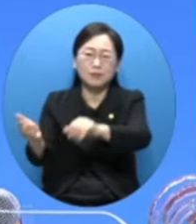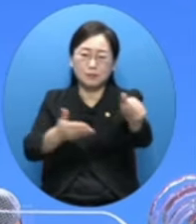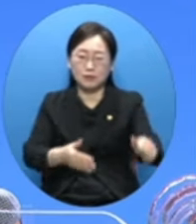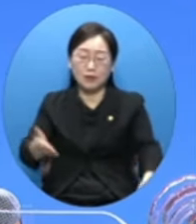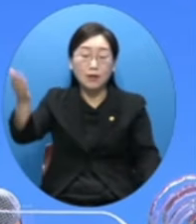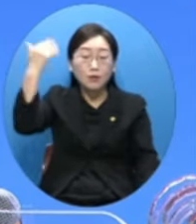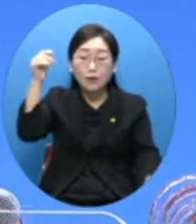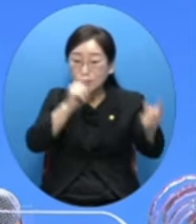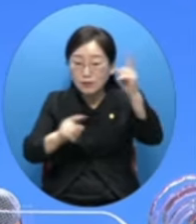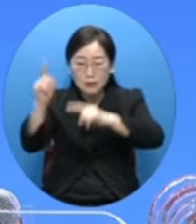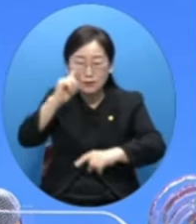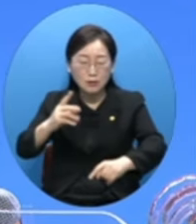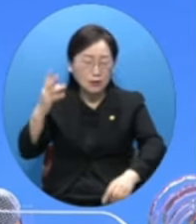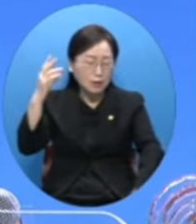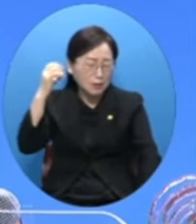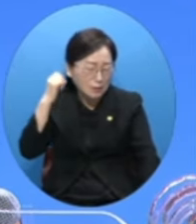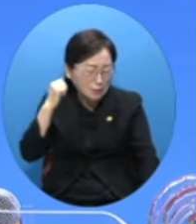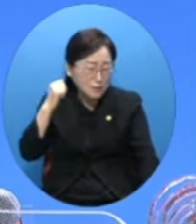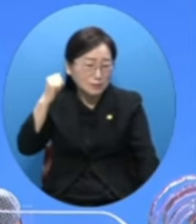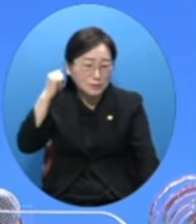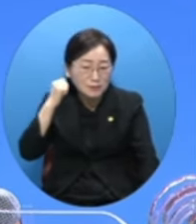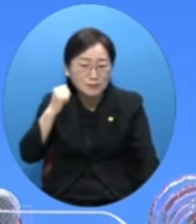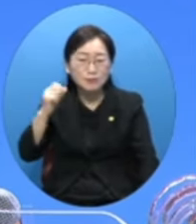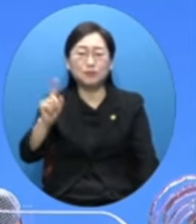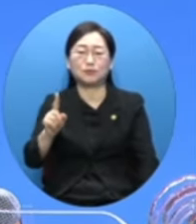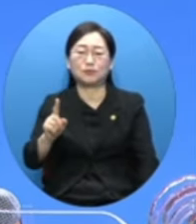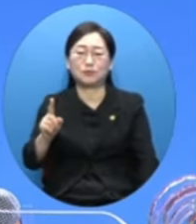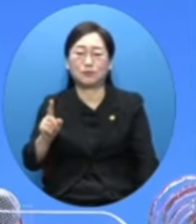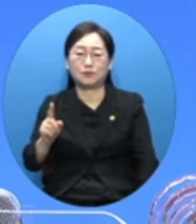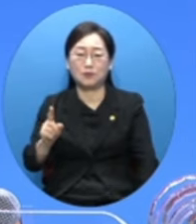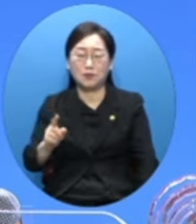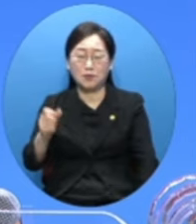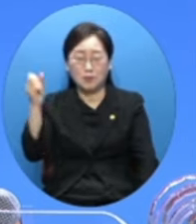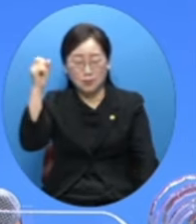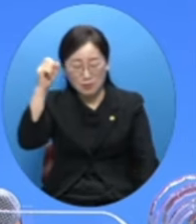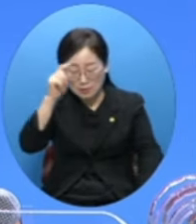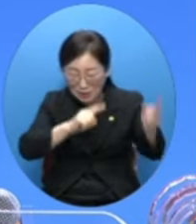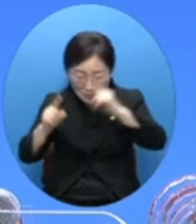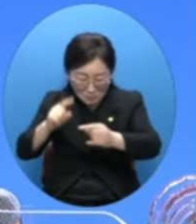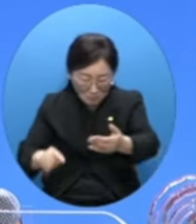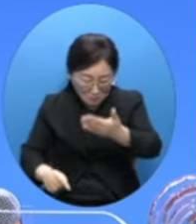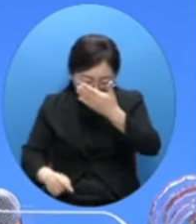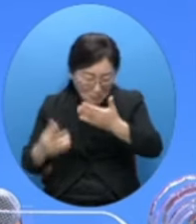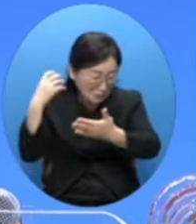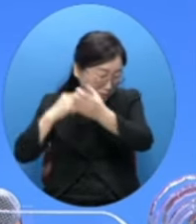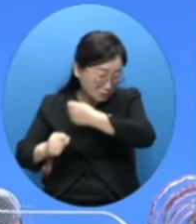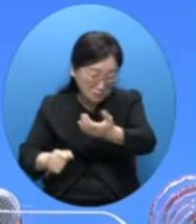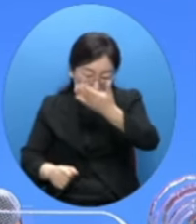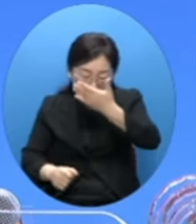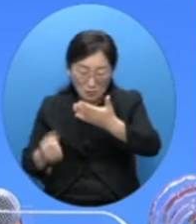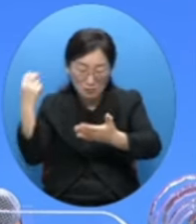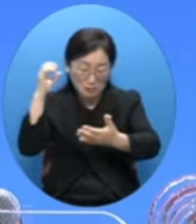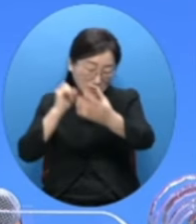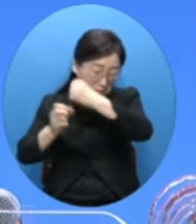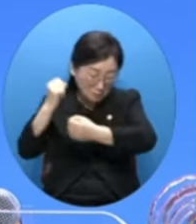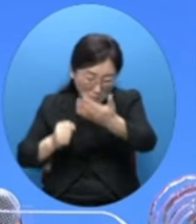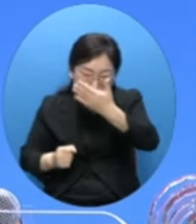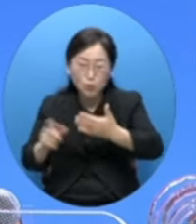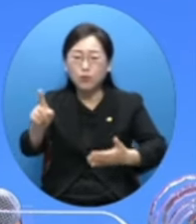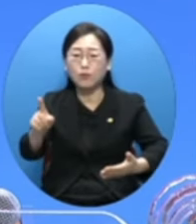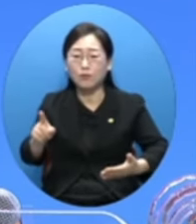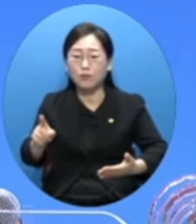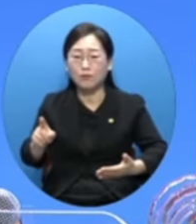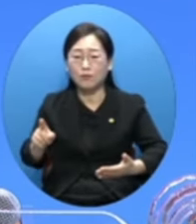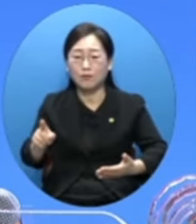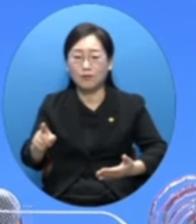상처에 빠져가지고 그 과거 상처의 자리에 누워서 또 상처를 들여다보고 또 상처를 들여다보고 일어날 생각을 하지 않고 있는 많은 사람들이